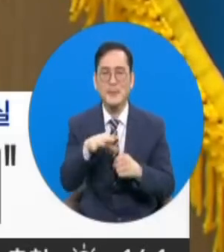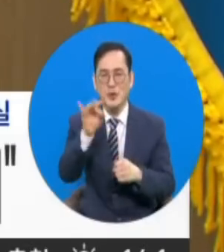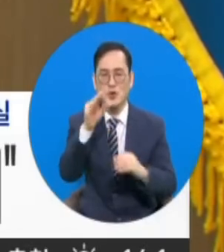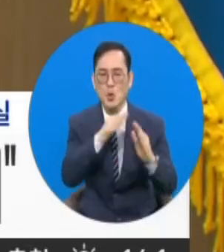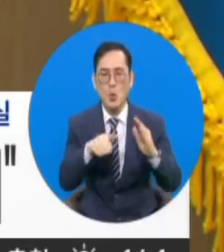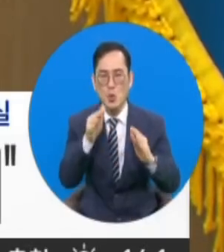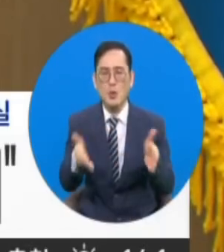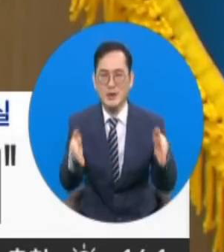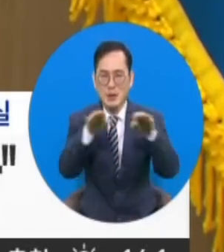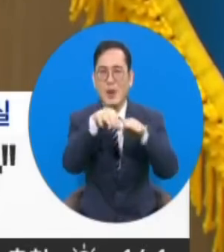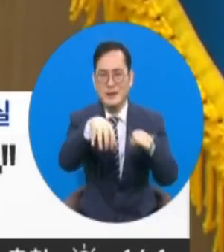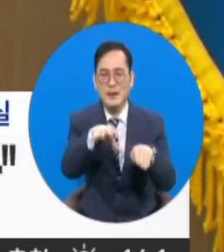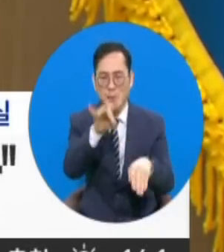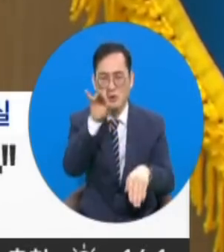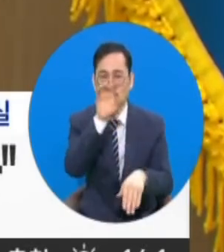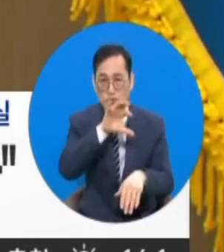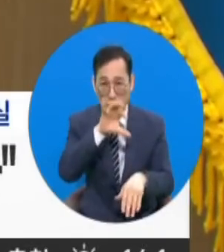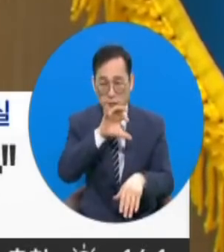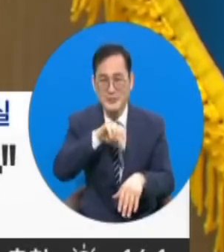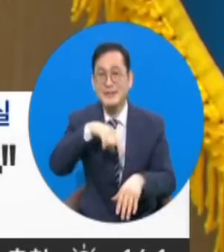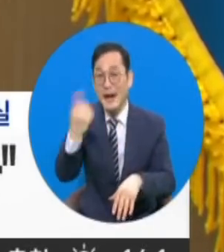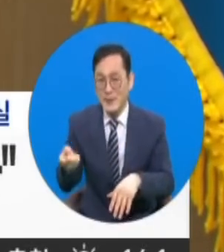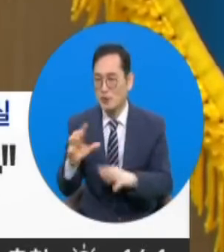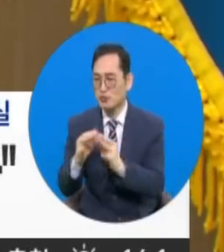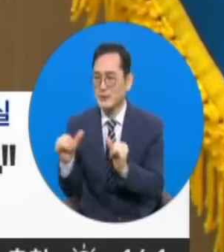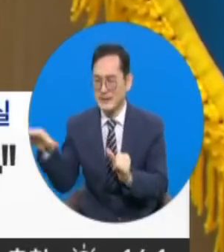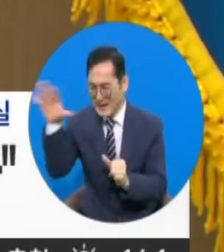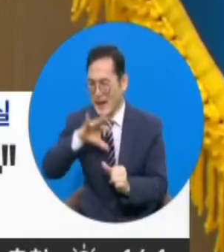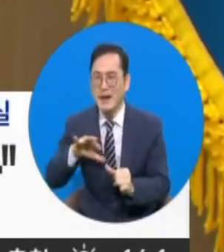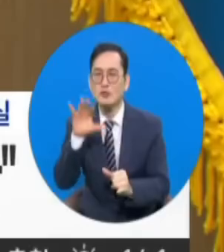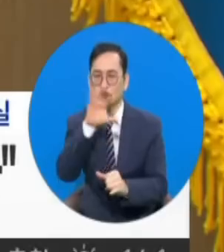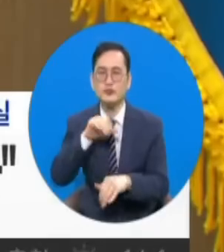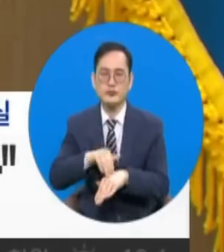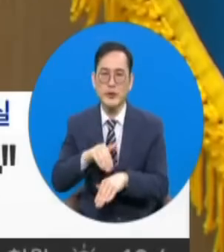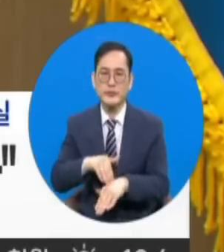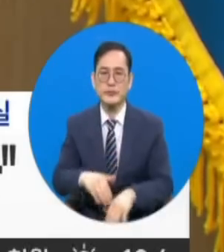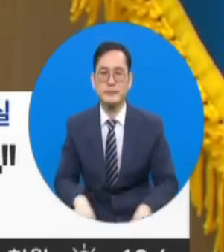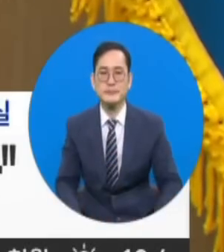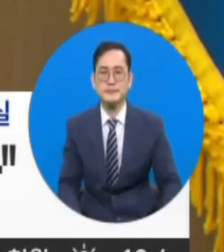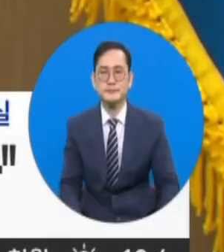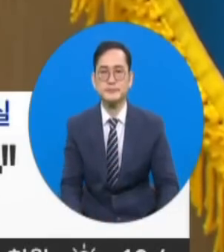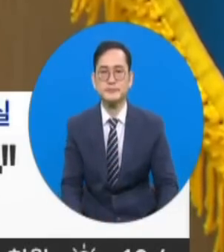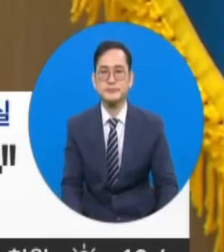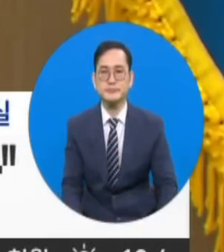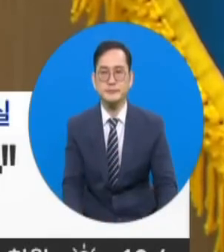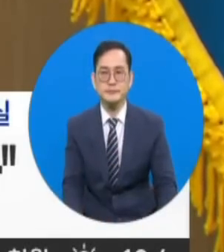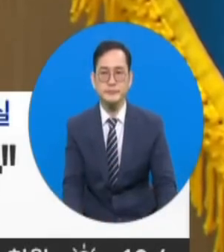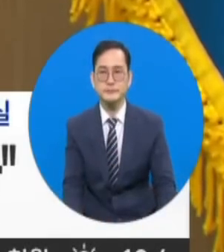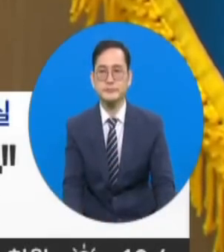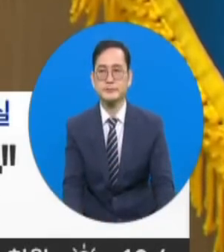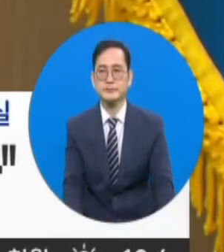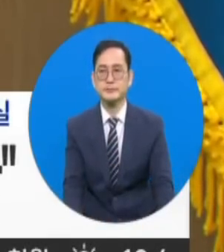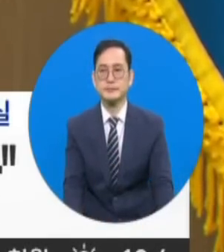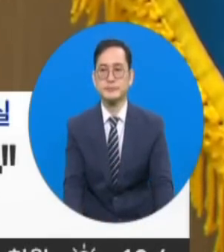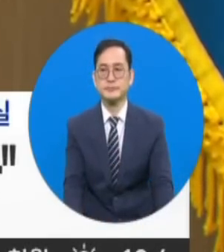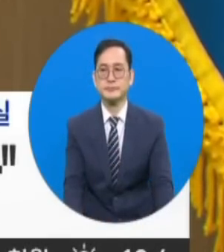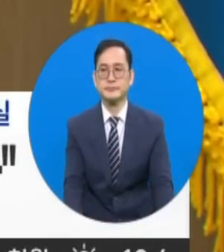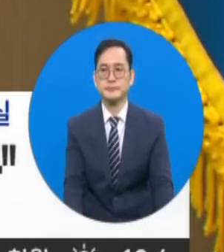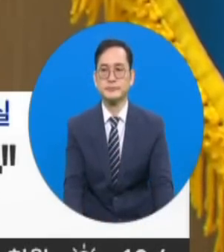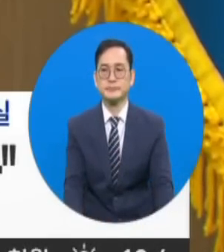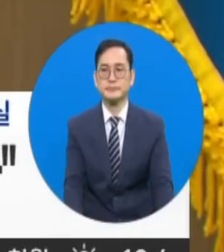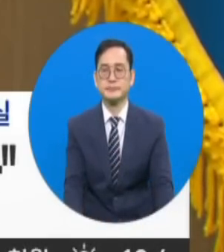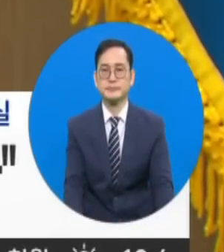훈련을 시작하고 다음 단계로 전 국민이 참여하는 훈련으로 정상화 수순을 밝기로